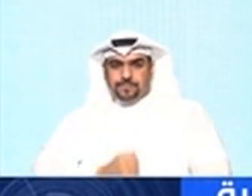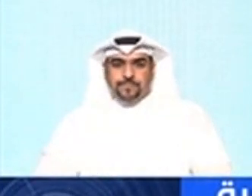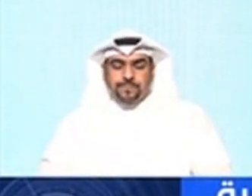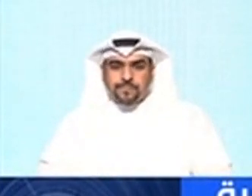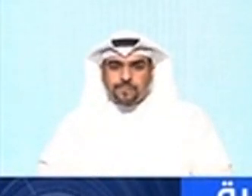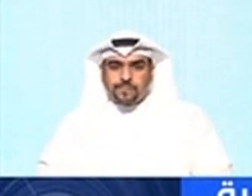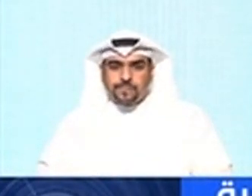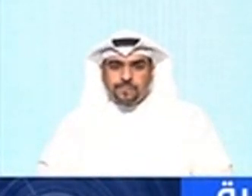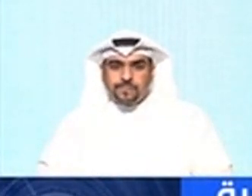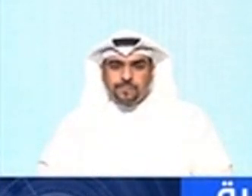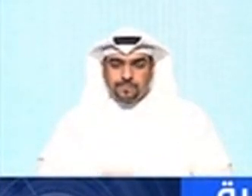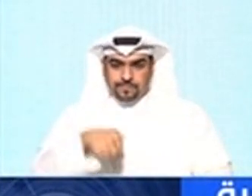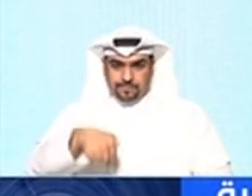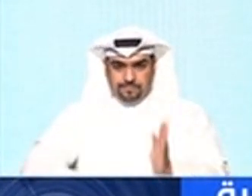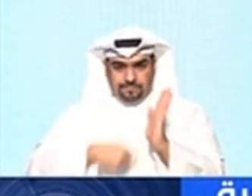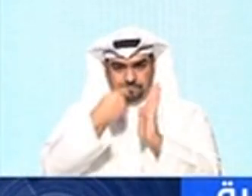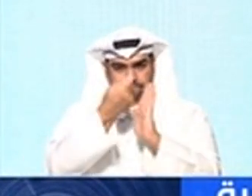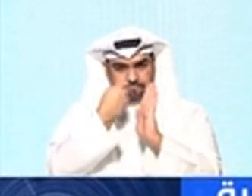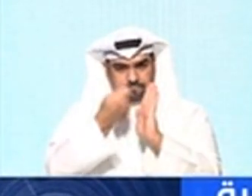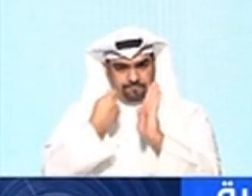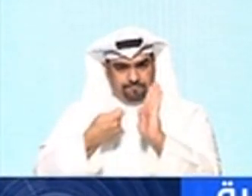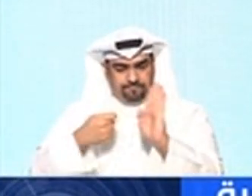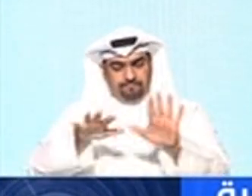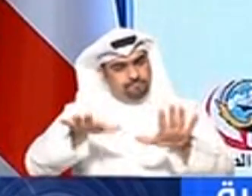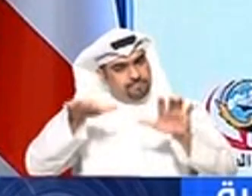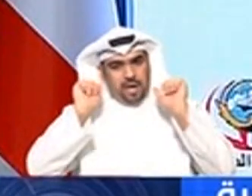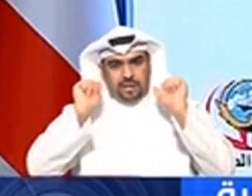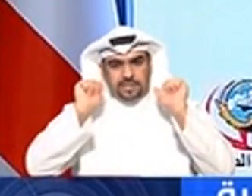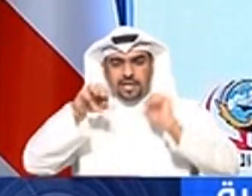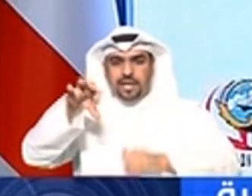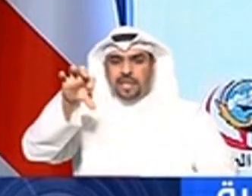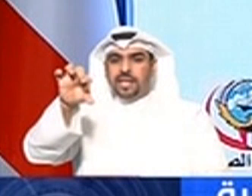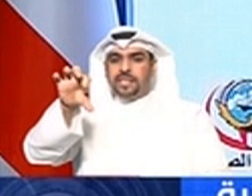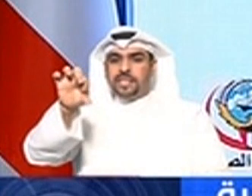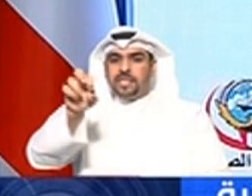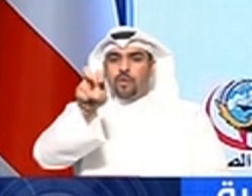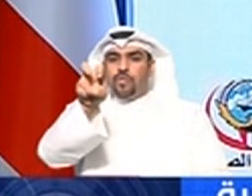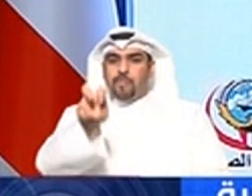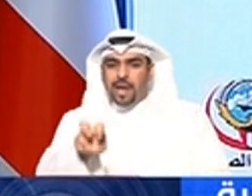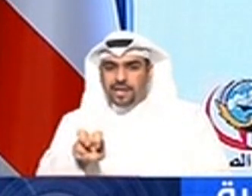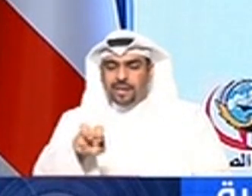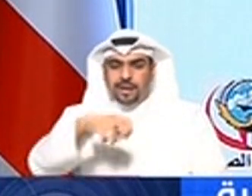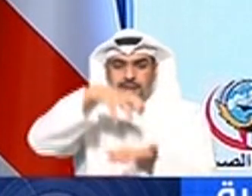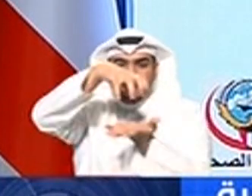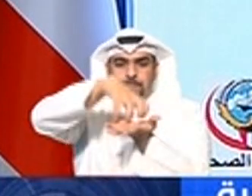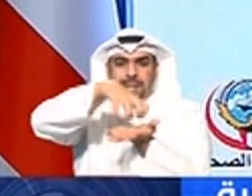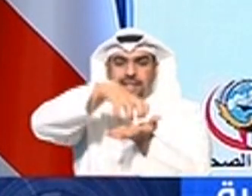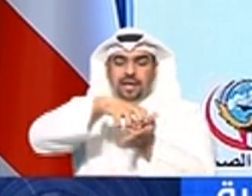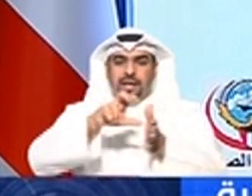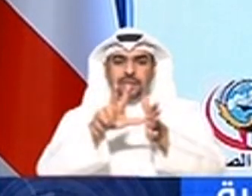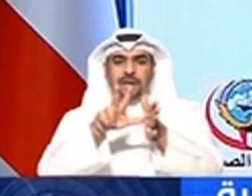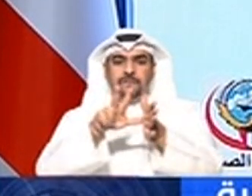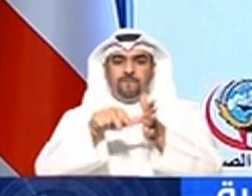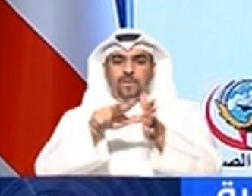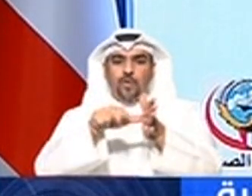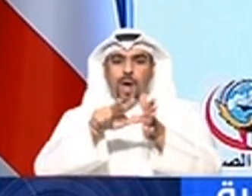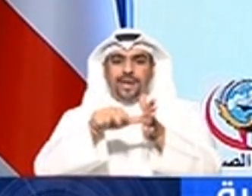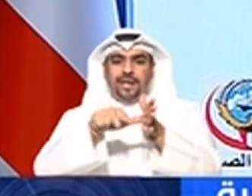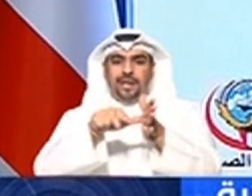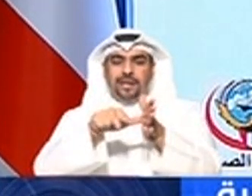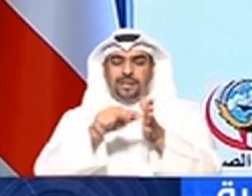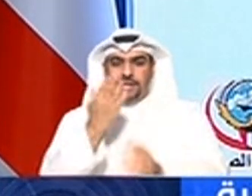فقد تم تسجيل 89 حالة في منطقة الفروانية من الحالات التي رصدت خلال